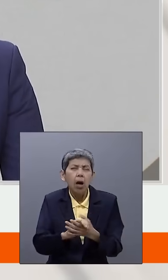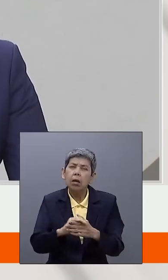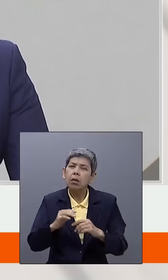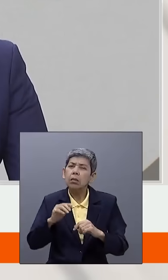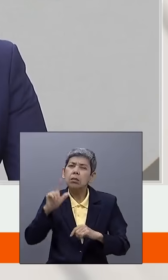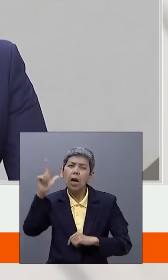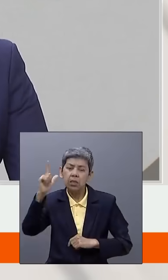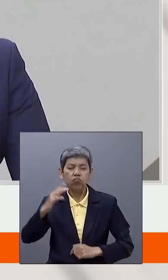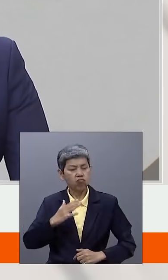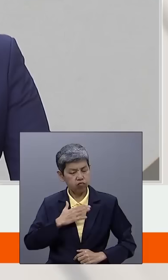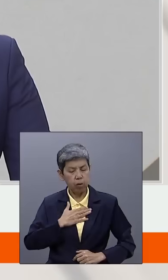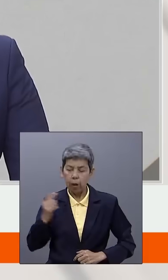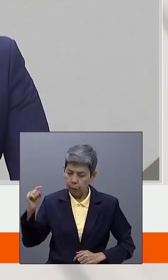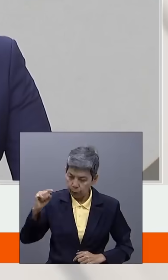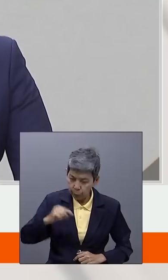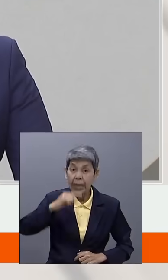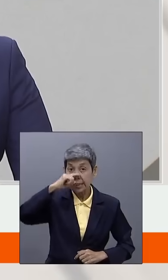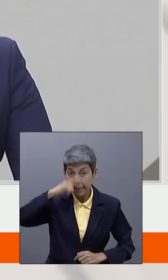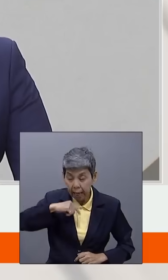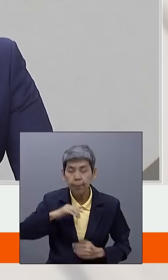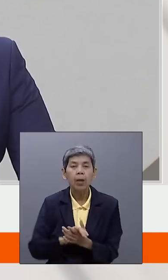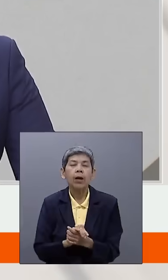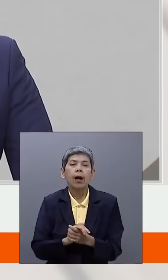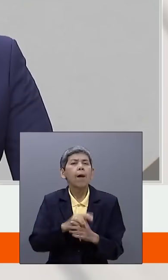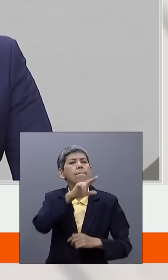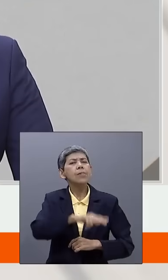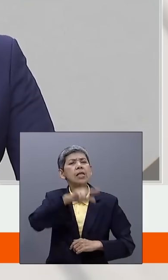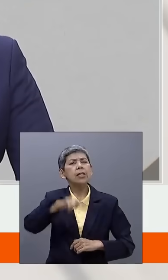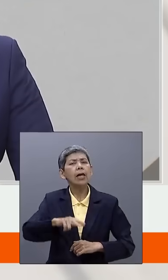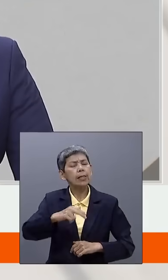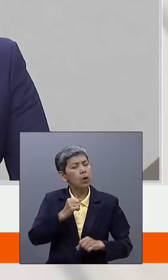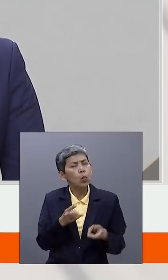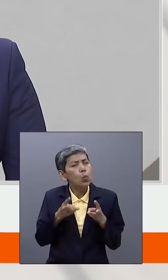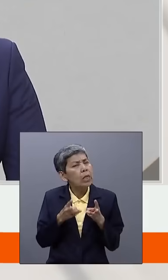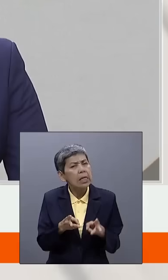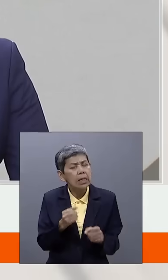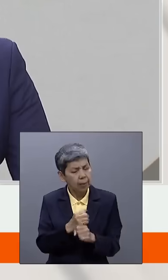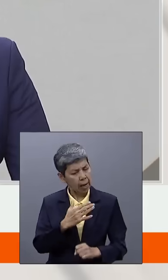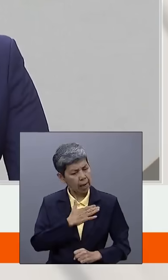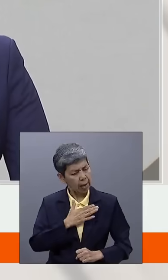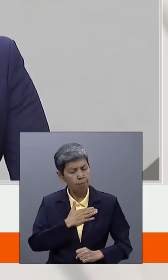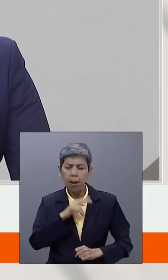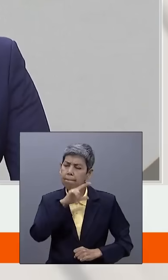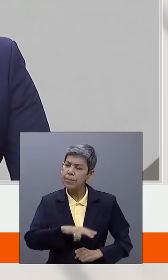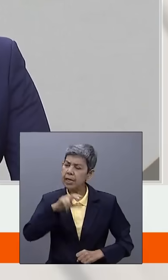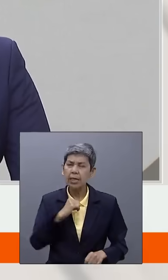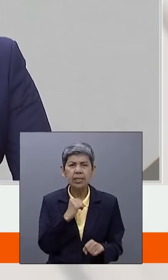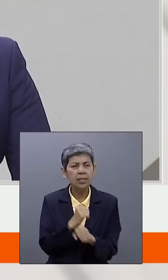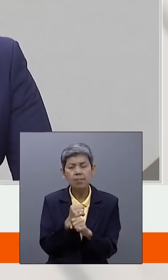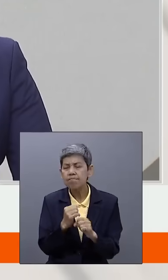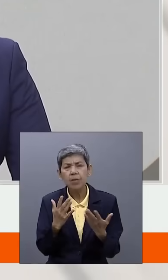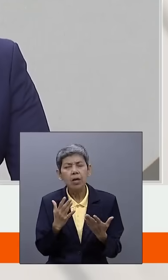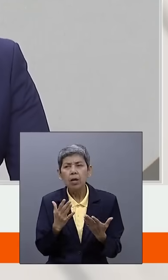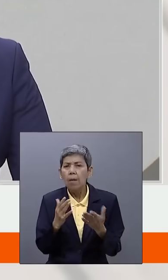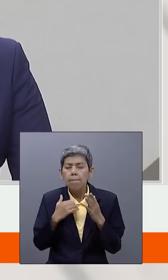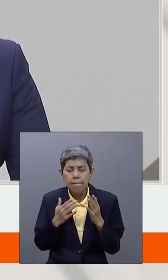ทักษิณประกาศกลับมาแล้วก้าวทางเพื่อไทยจะทำอย่างไรให้ตัวเองดูเหมือนว่าไม่ได้มีส่ว